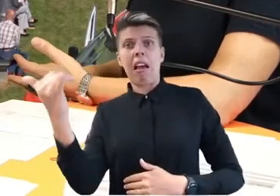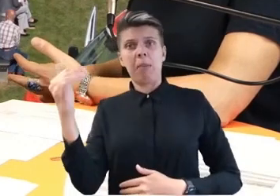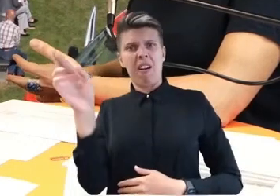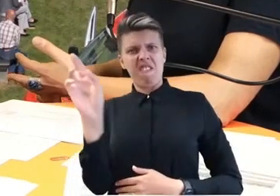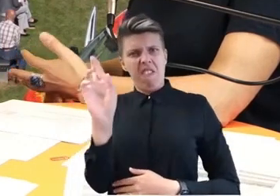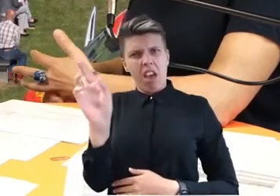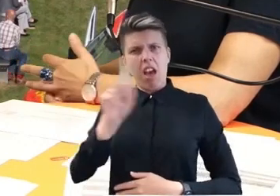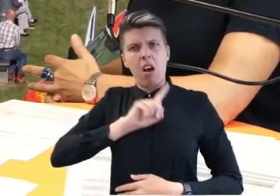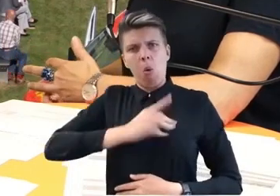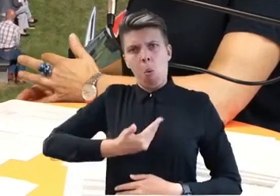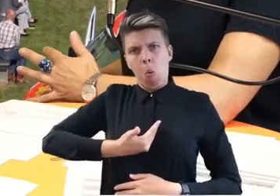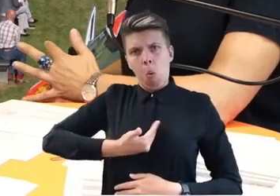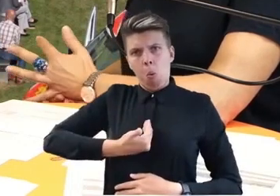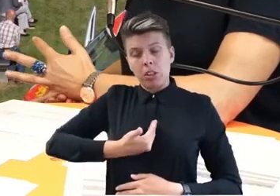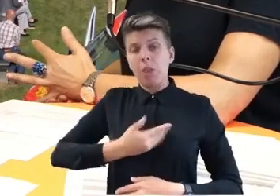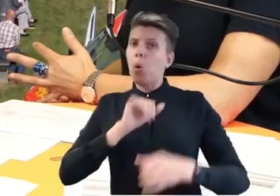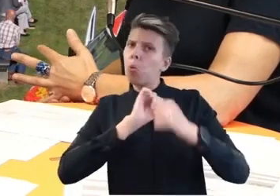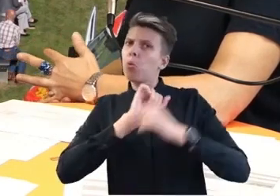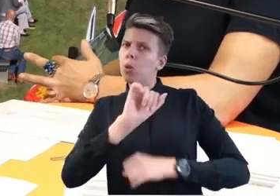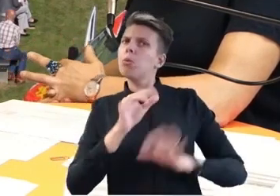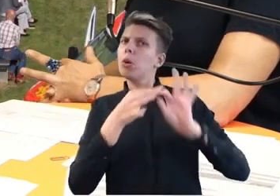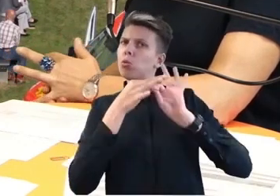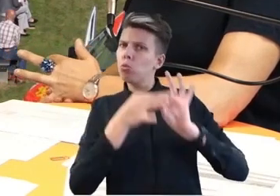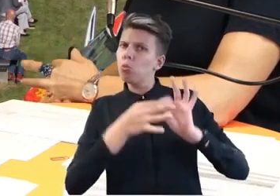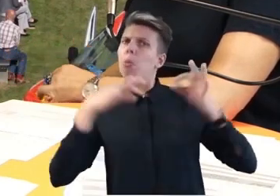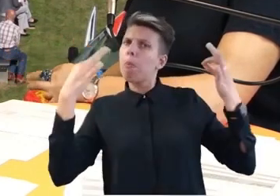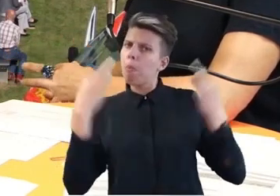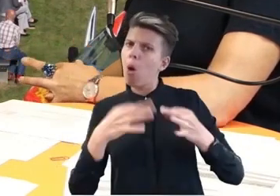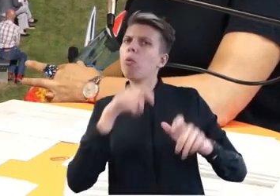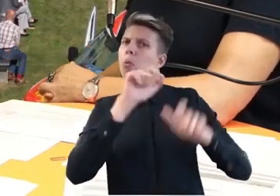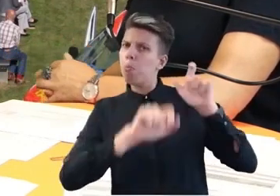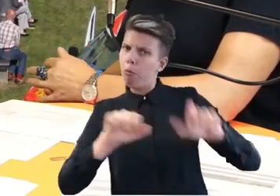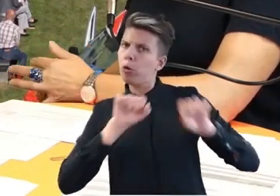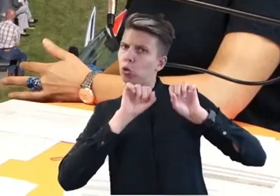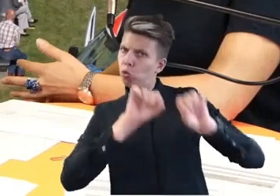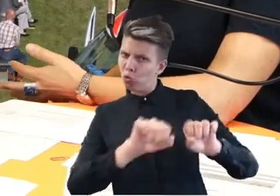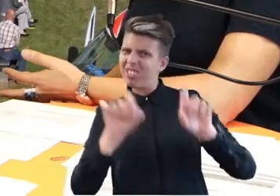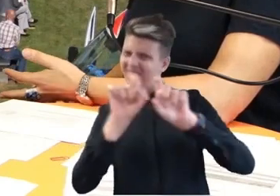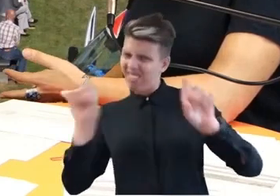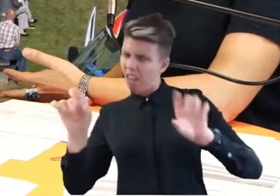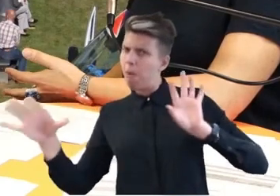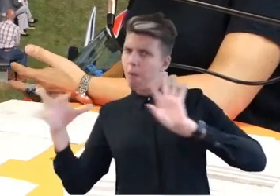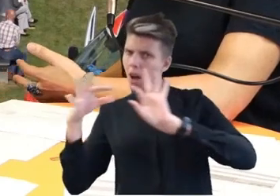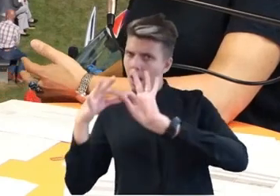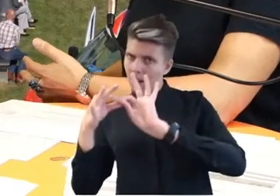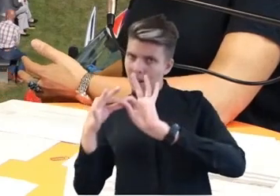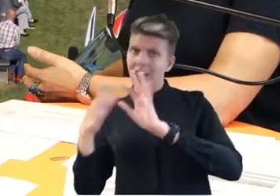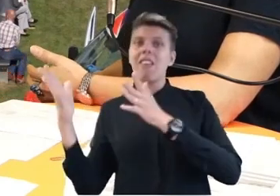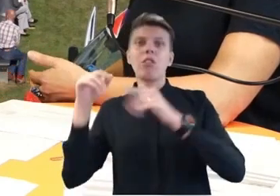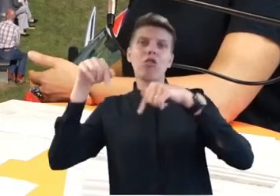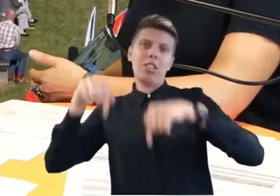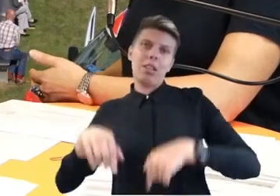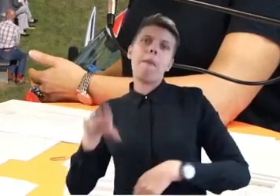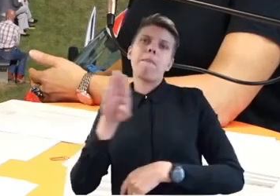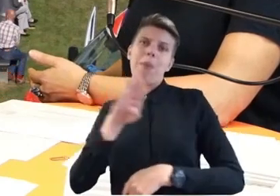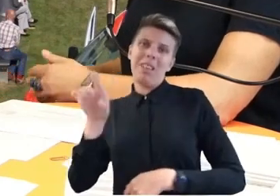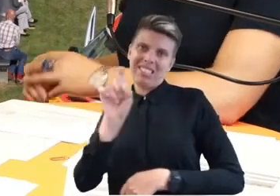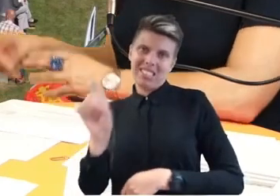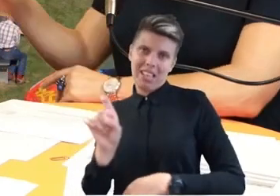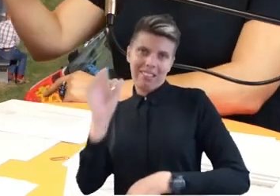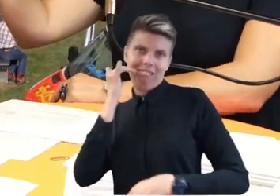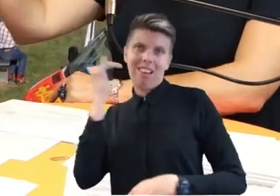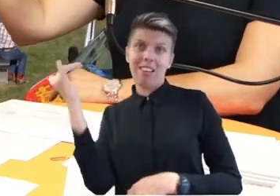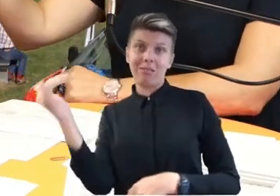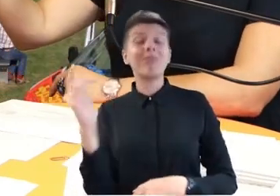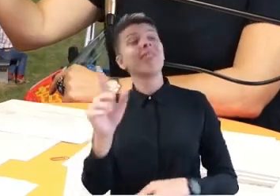aber um themen des bevölkerungsschutzes handelt dann werden sie höchstwahrscheinlich im gmlz landen ja deswegen